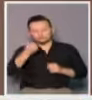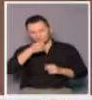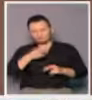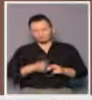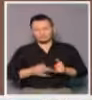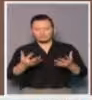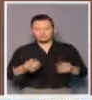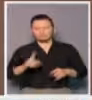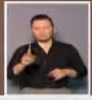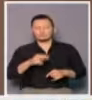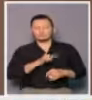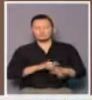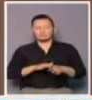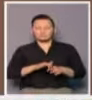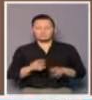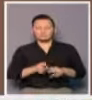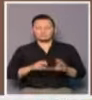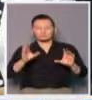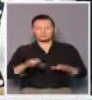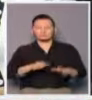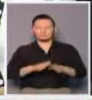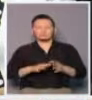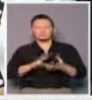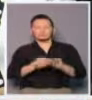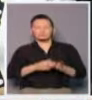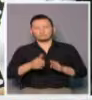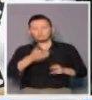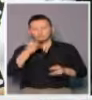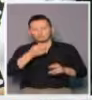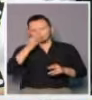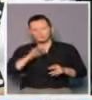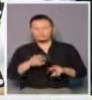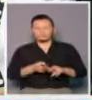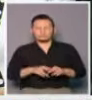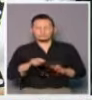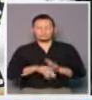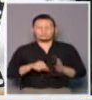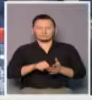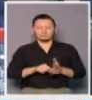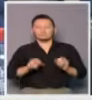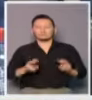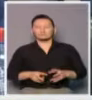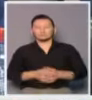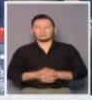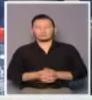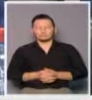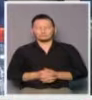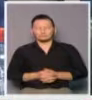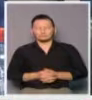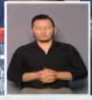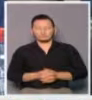и сейчас он требует доработки. Закон не в полной мере учитывает мировой опыт и особенности Казахстана. Я,